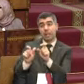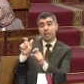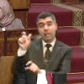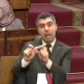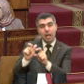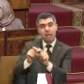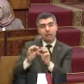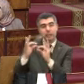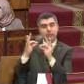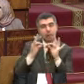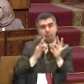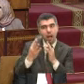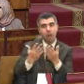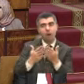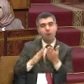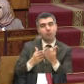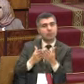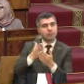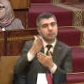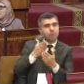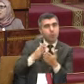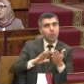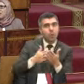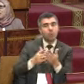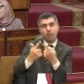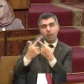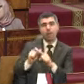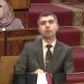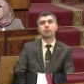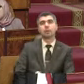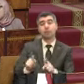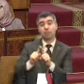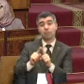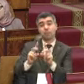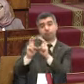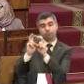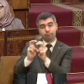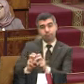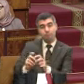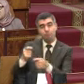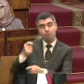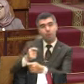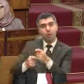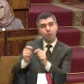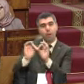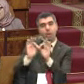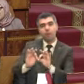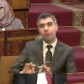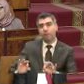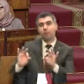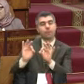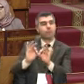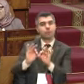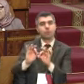التهريب، وكتعرفوا بان مؤخرا باب سلته كانت مغلقه، وان الركود التجاري اللي كتعرفوا المنطقه هو رهيب